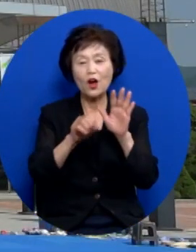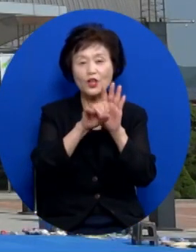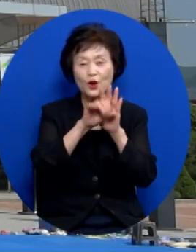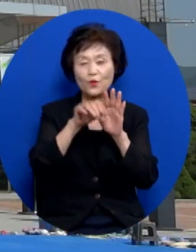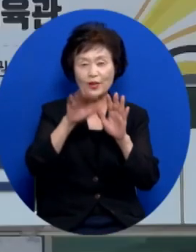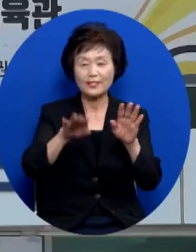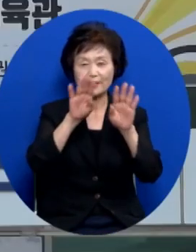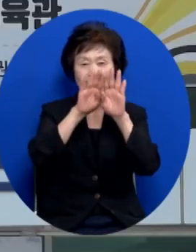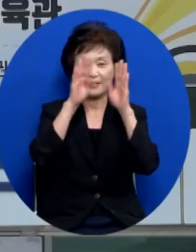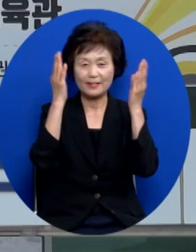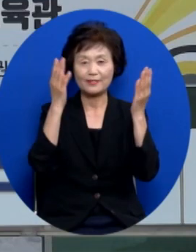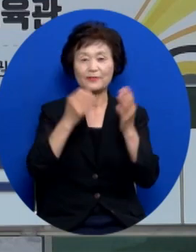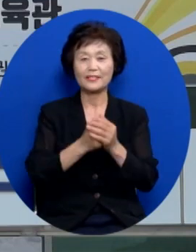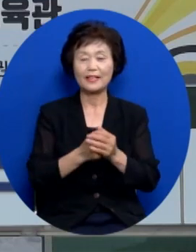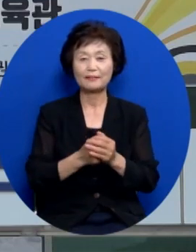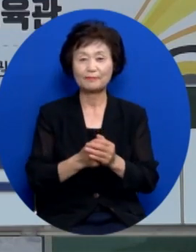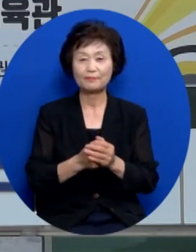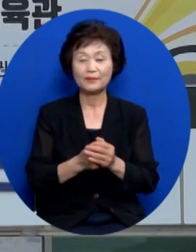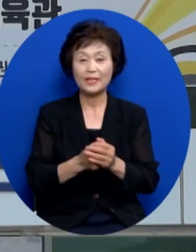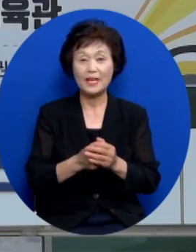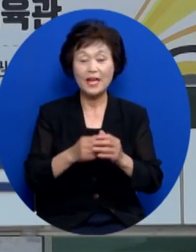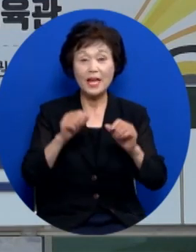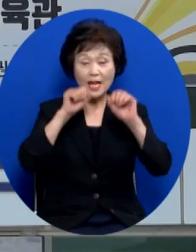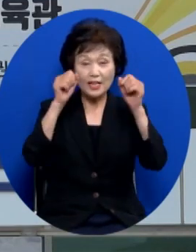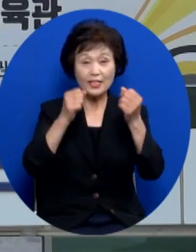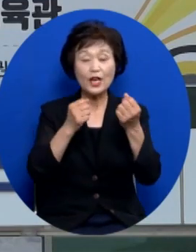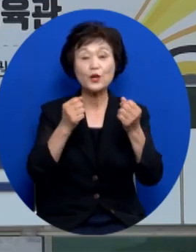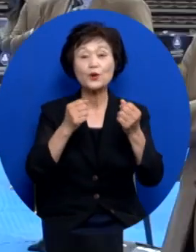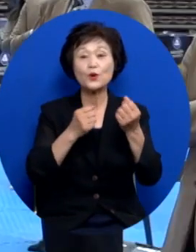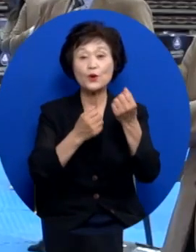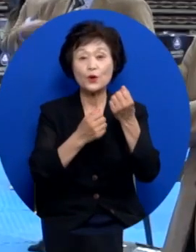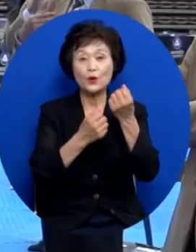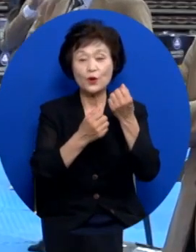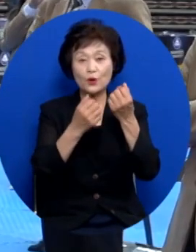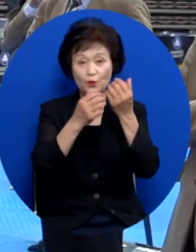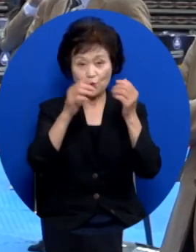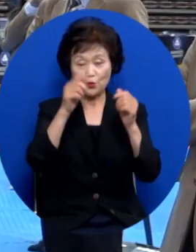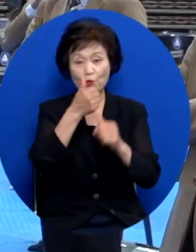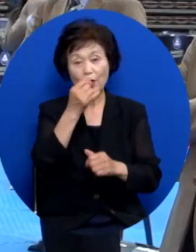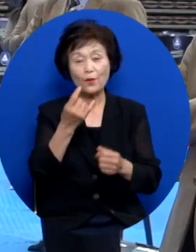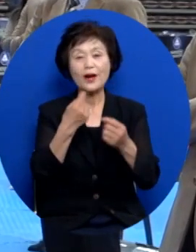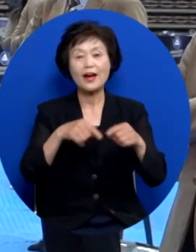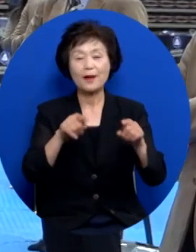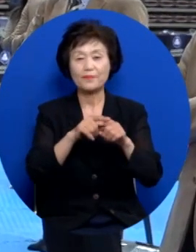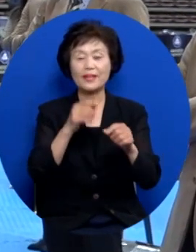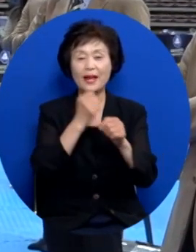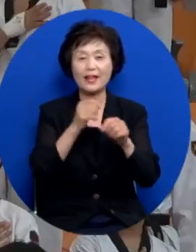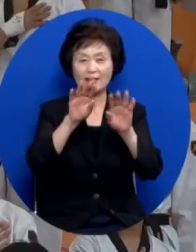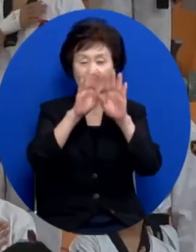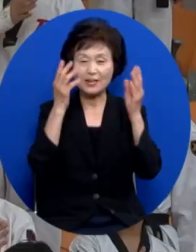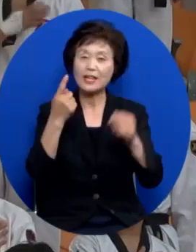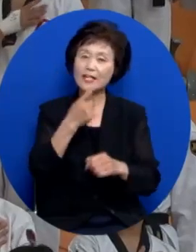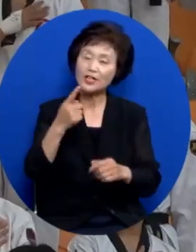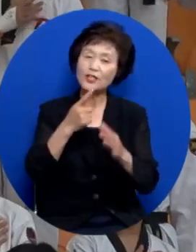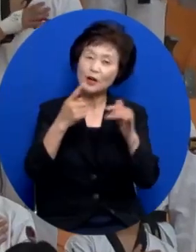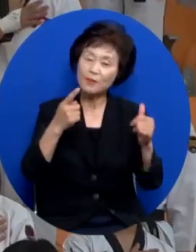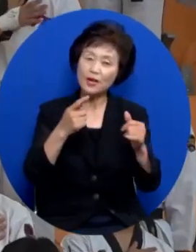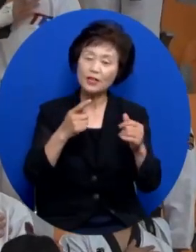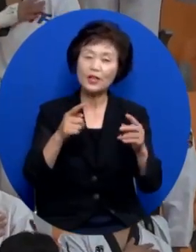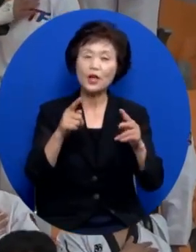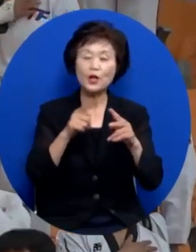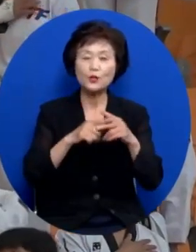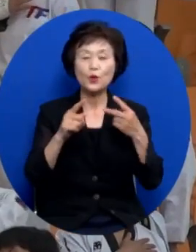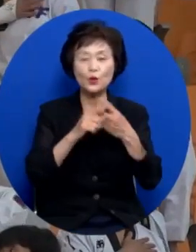백석대가 주최하고 영월군 체육회와 영월군 태권도협회 주관으로 열린 이번 대회는 천여 명의 중고등학생이 참여한